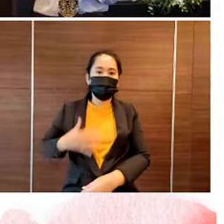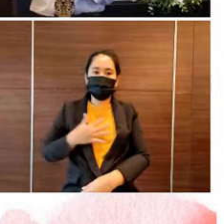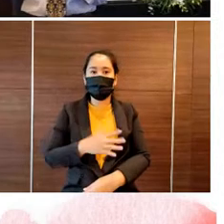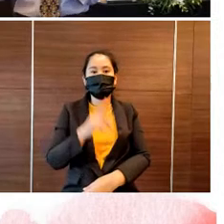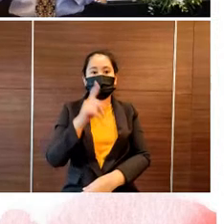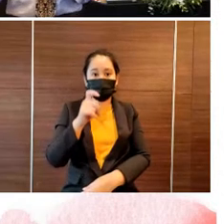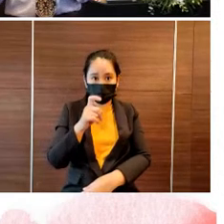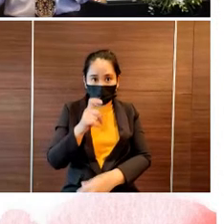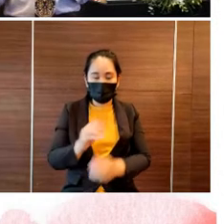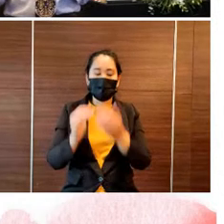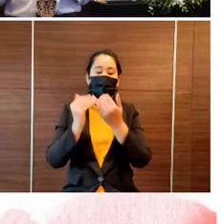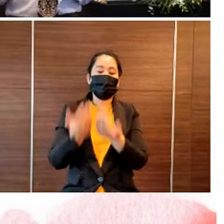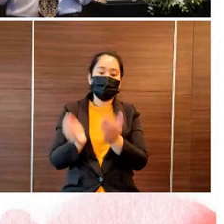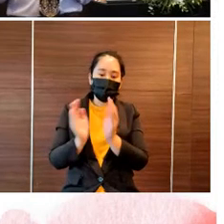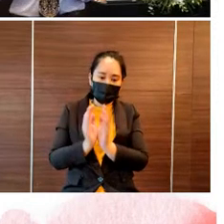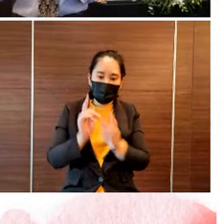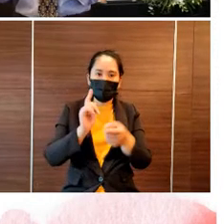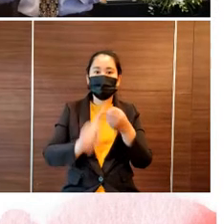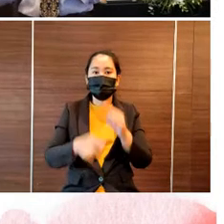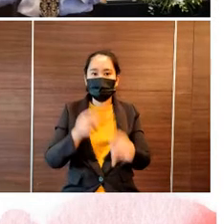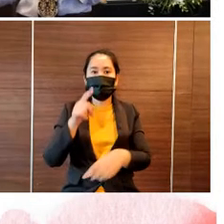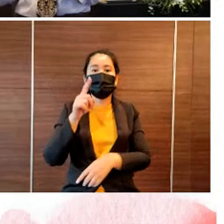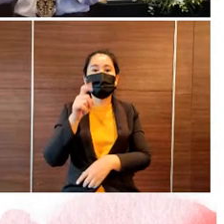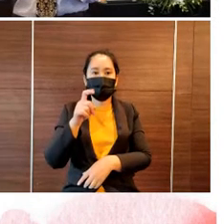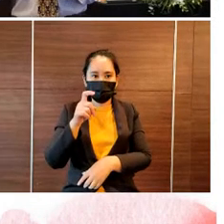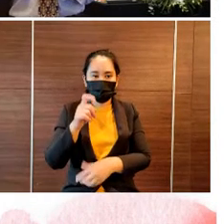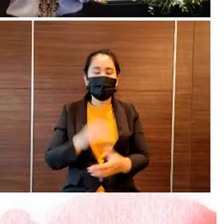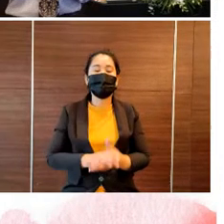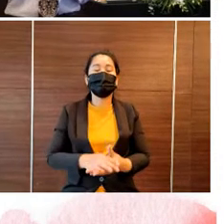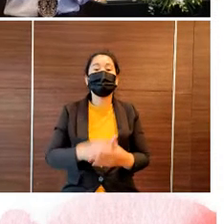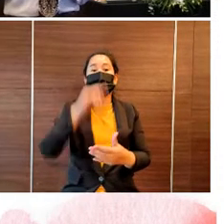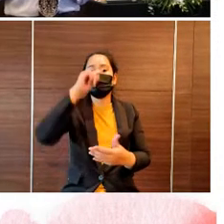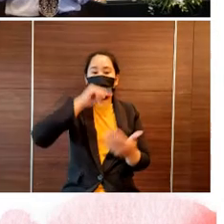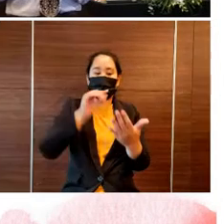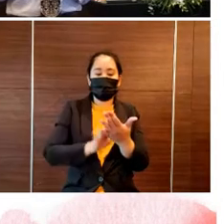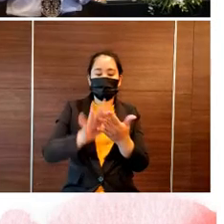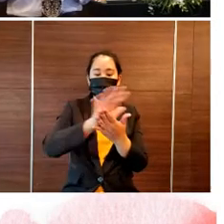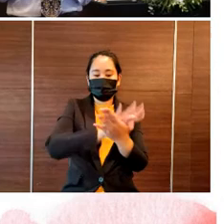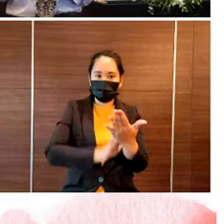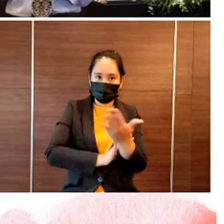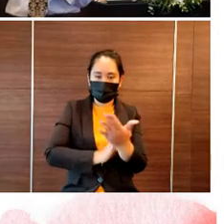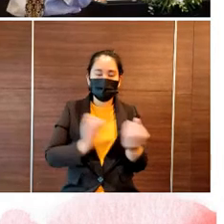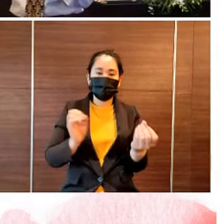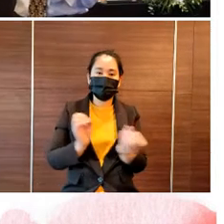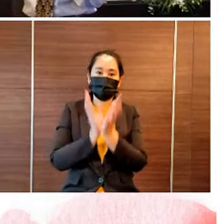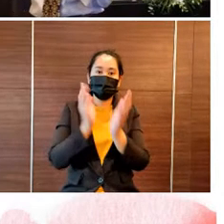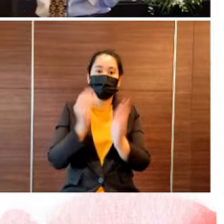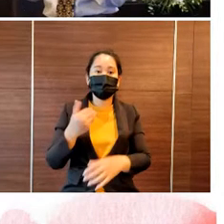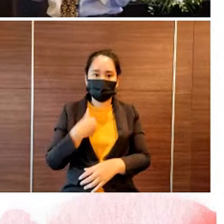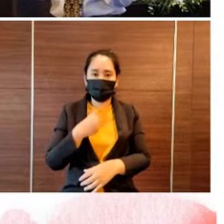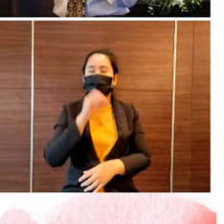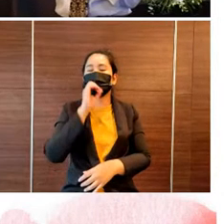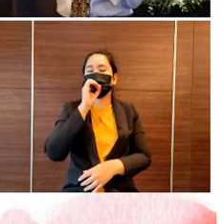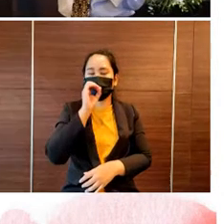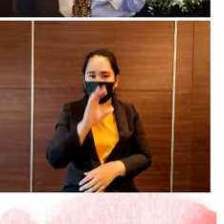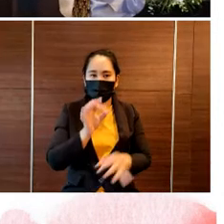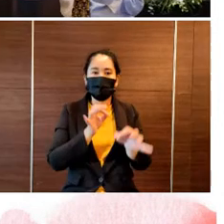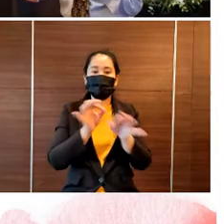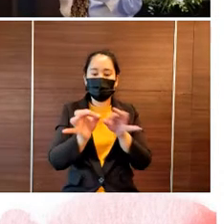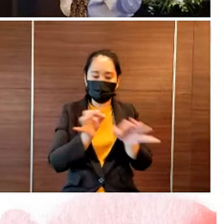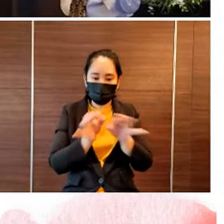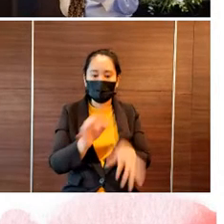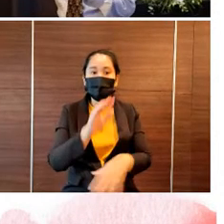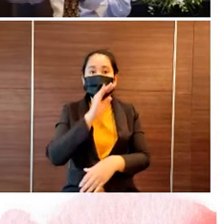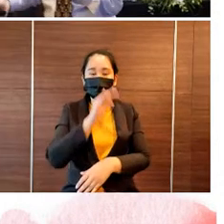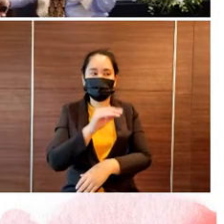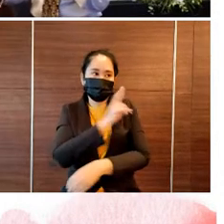ครับต่อคนรอบข้างต่อสังคมและประเทศชาติในส่วนรวมนะครับนะอันนี้ต้องบอกว่าถ้าเราไม่จัดบริ